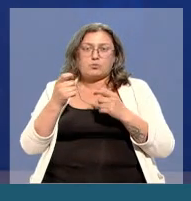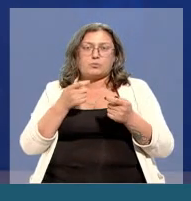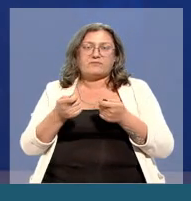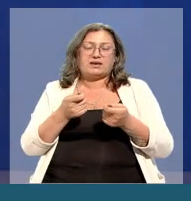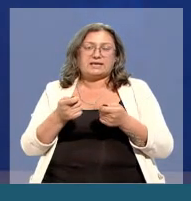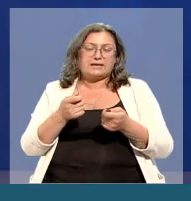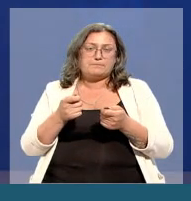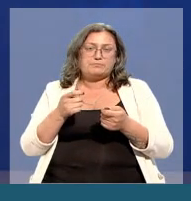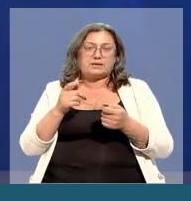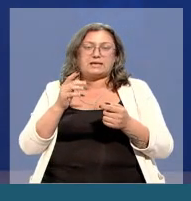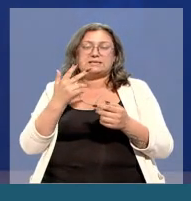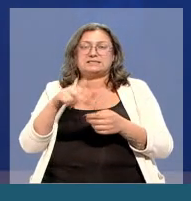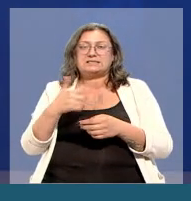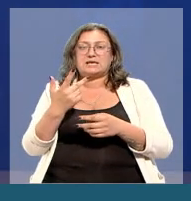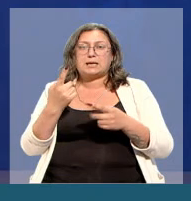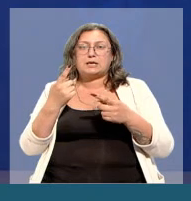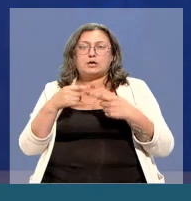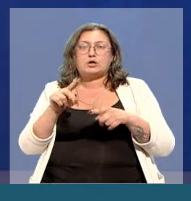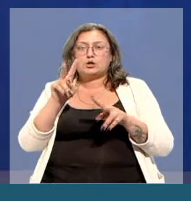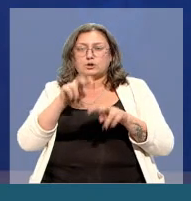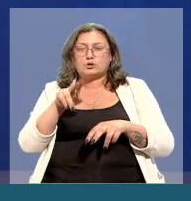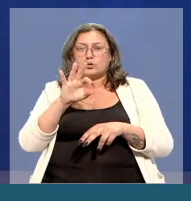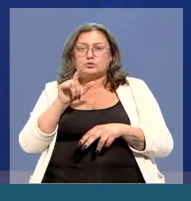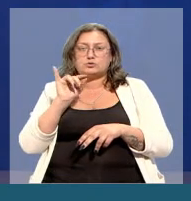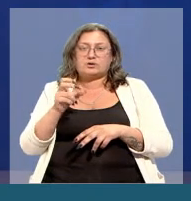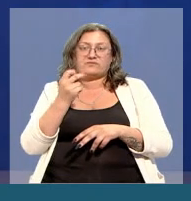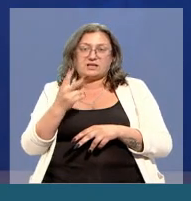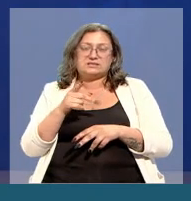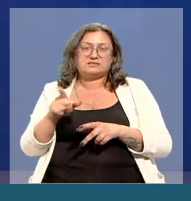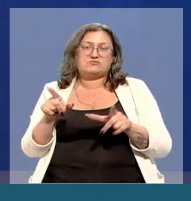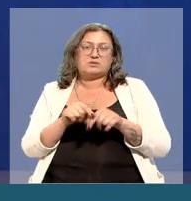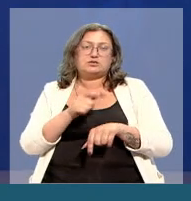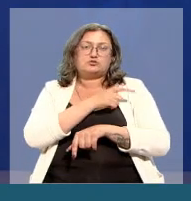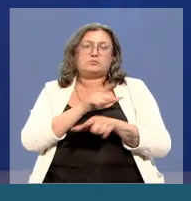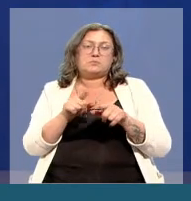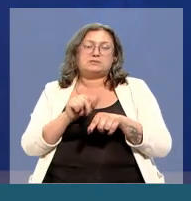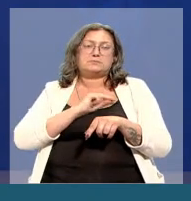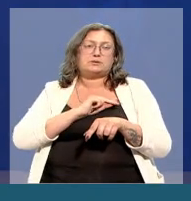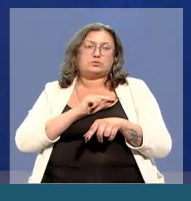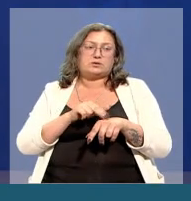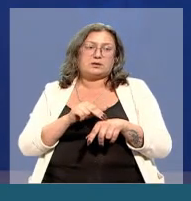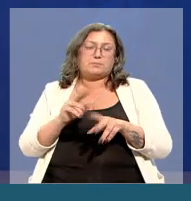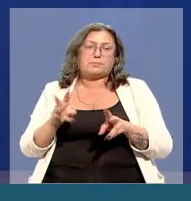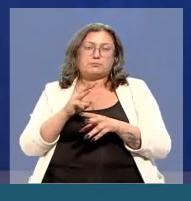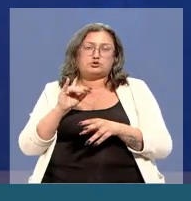природных ресурсов, 33 механизированных дозора. 12 из них они осуществляются совместным дежурством вместе с нашими сотрудниками.